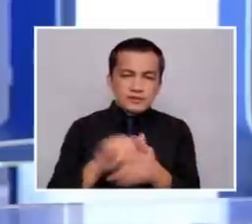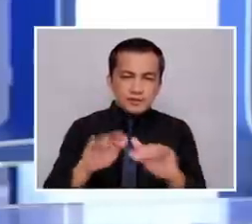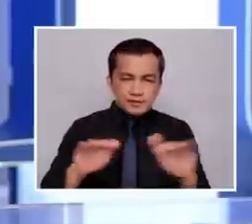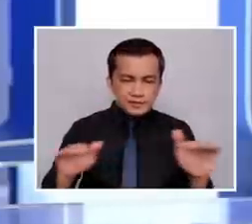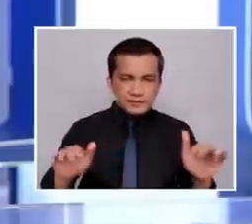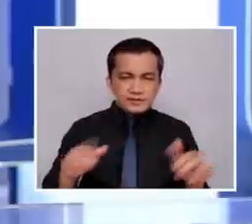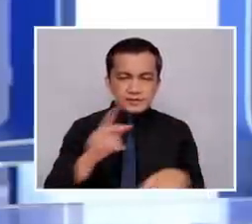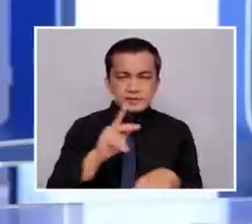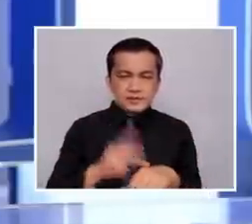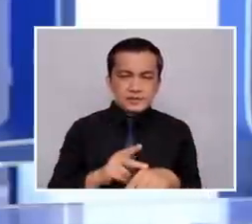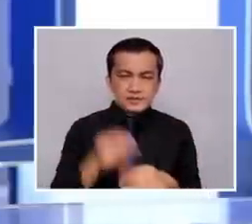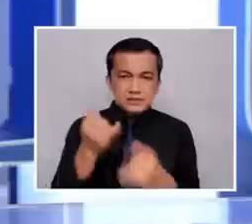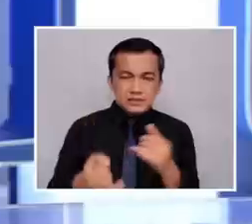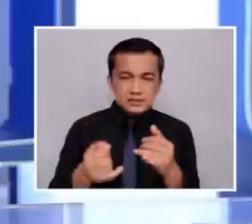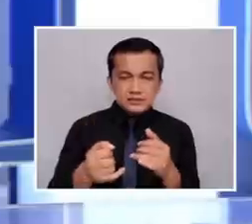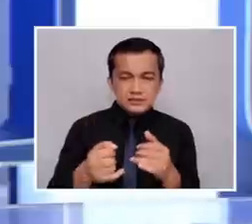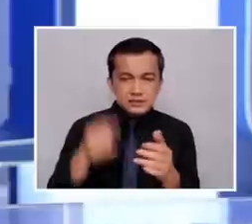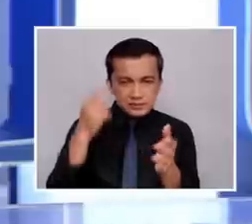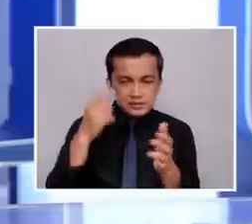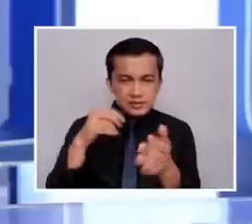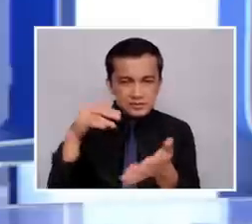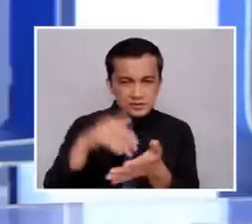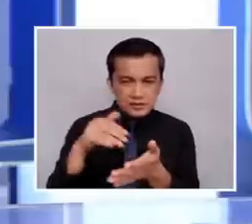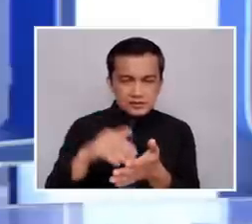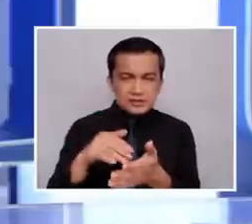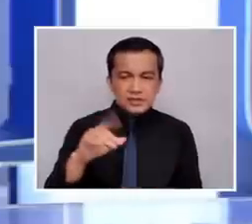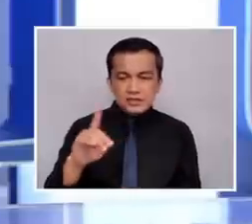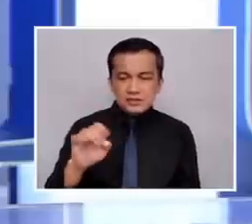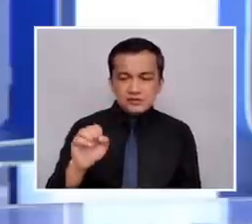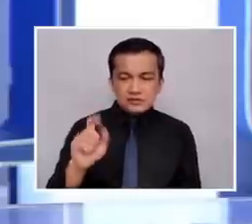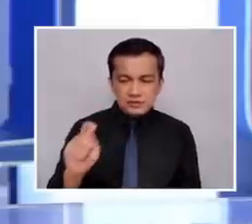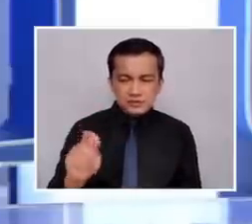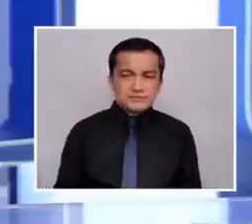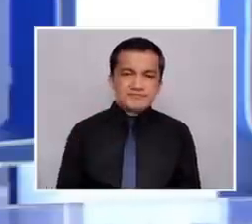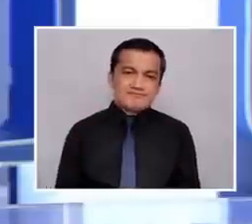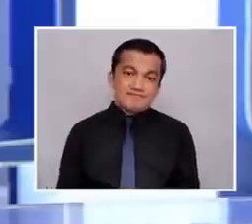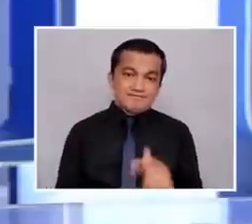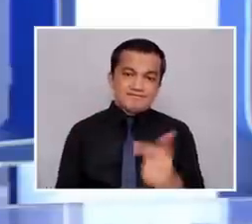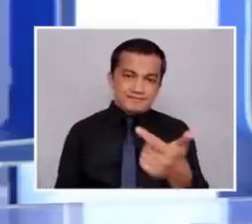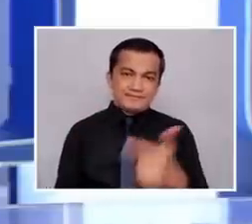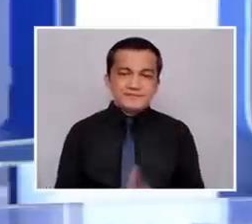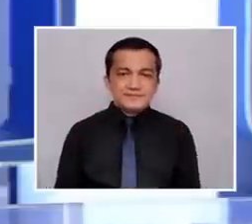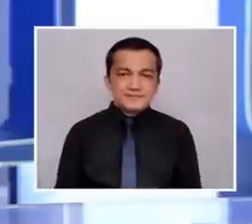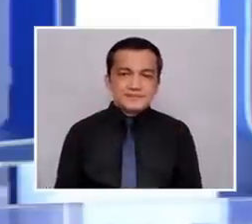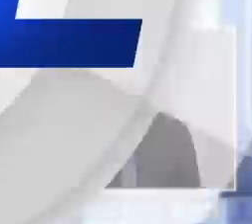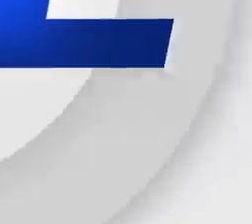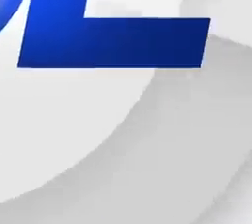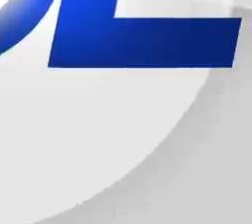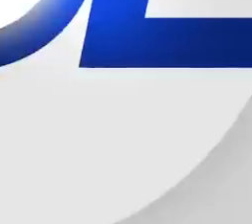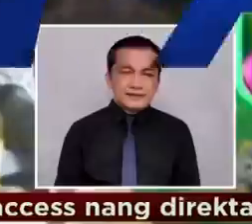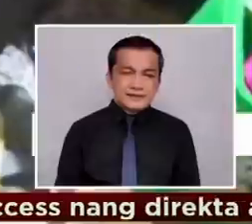pinakahuling pag-aaral ng Department of Science and Technology. Nagpapatrol, Jasmine Romero.